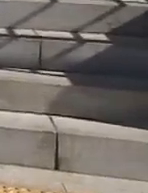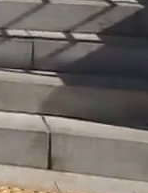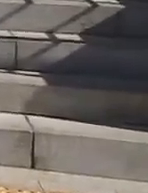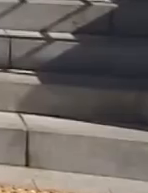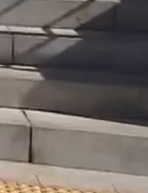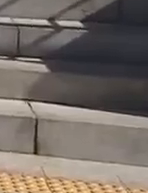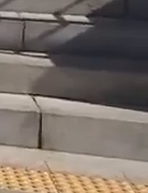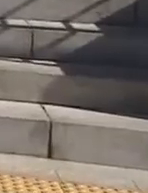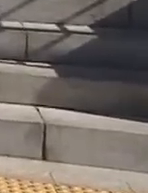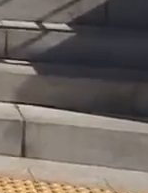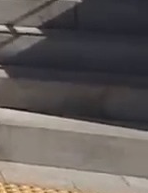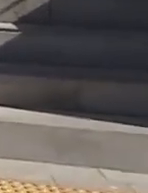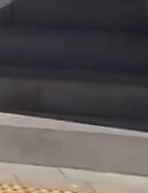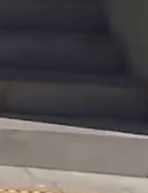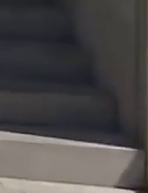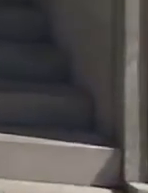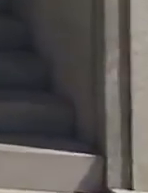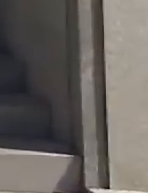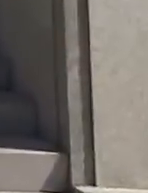잠깐만요.